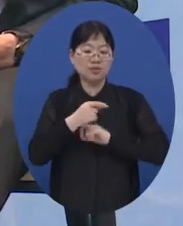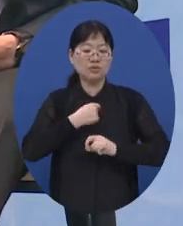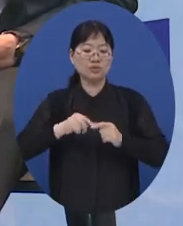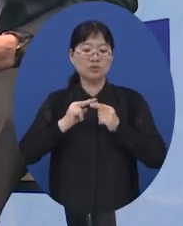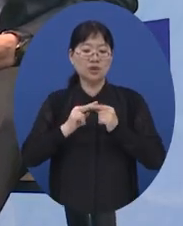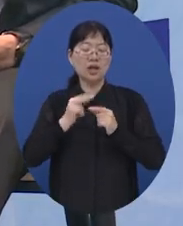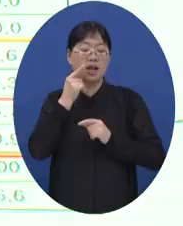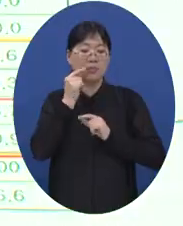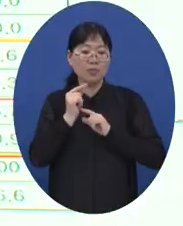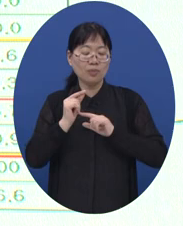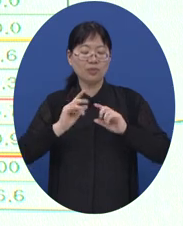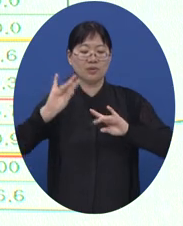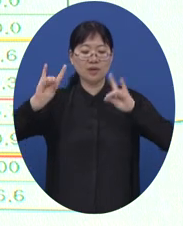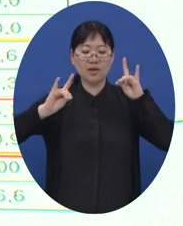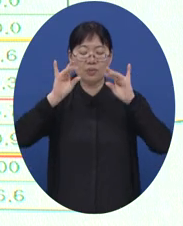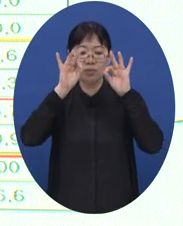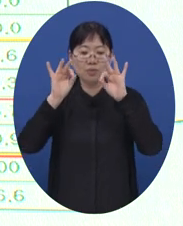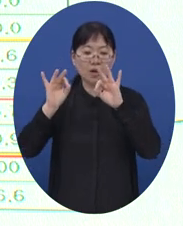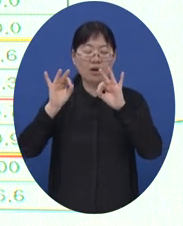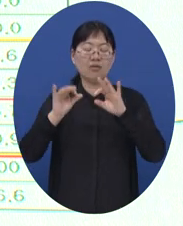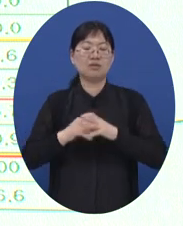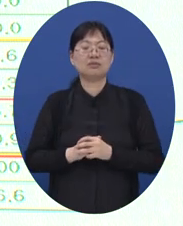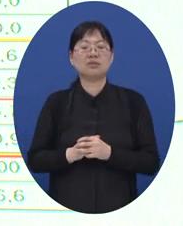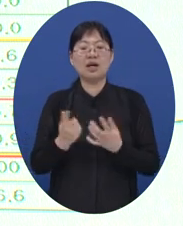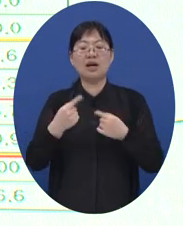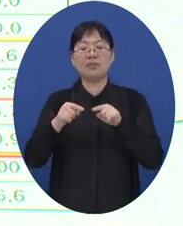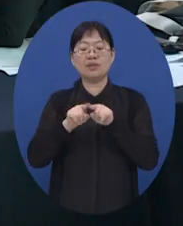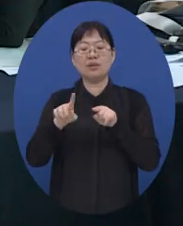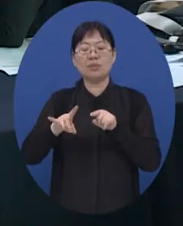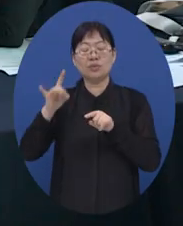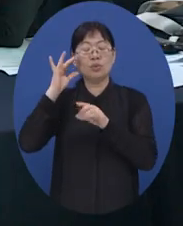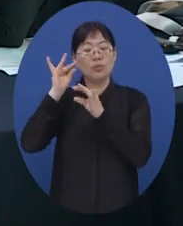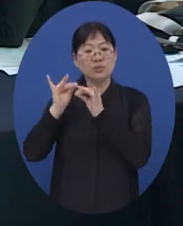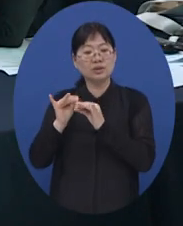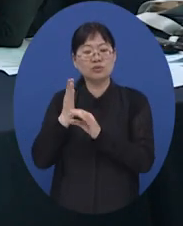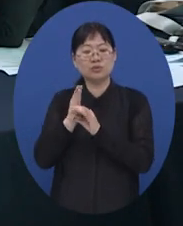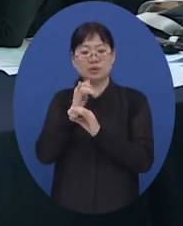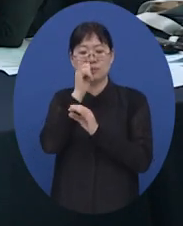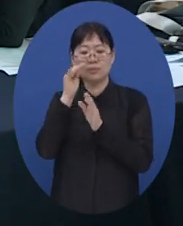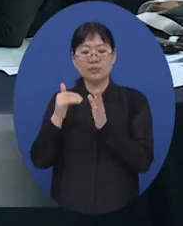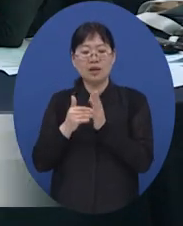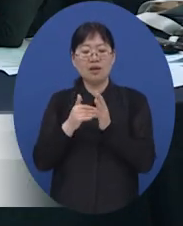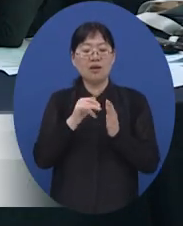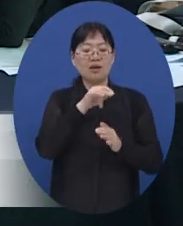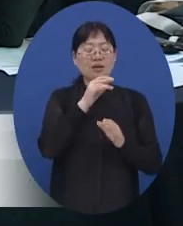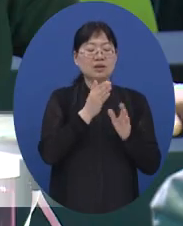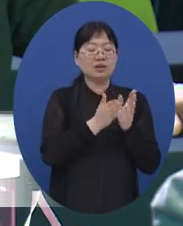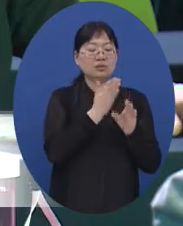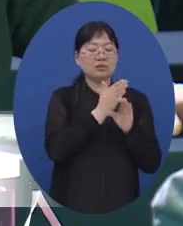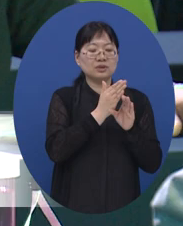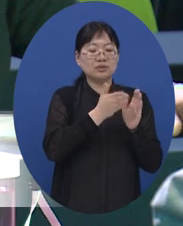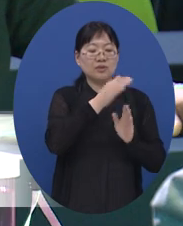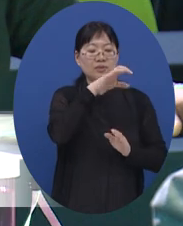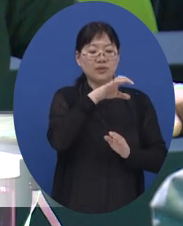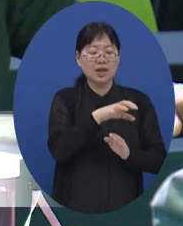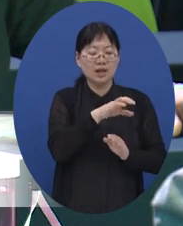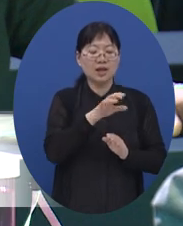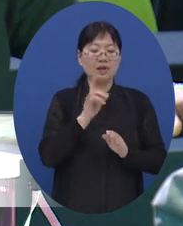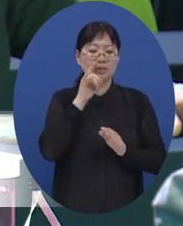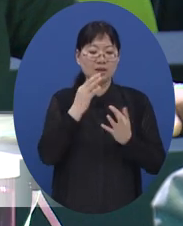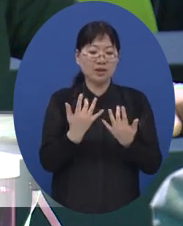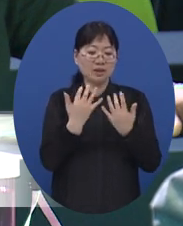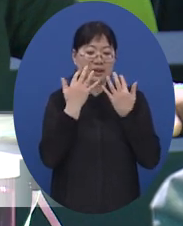가까운 중국과 일본, 태국 등 동북아 호흡 공동체가 먼저 머리를 맞댔습니다. 수도를 중심으로 미세먼지